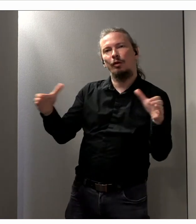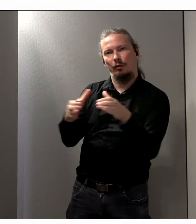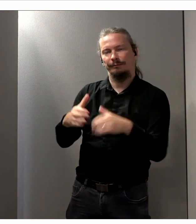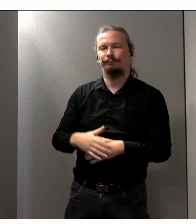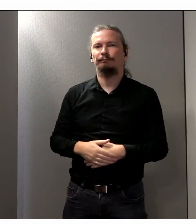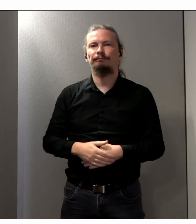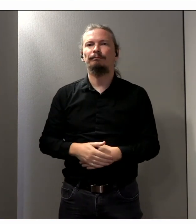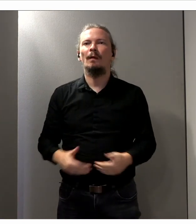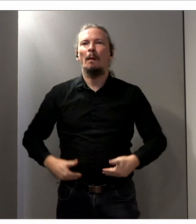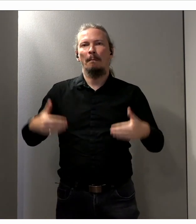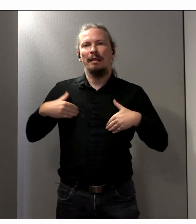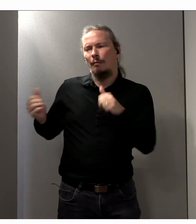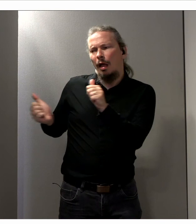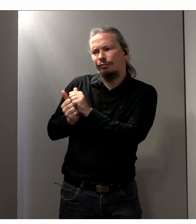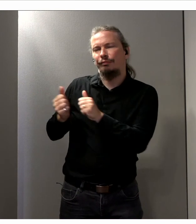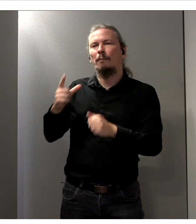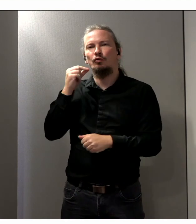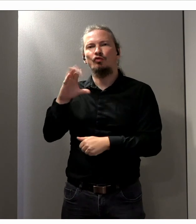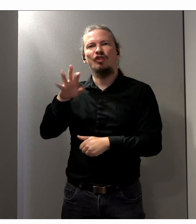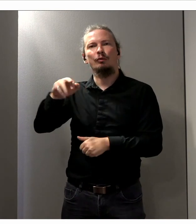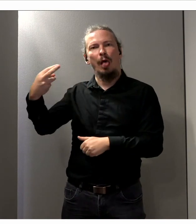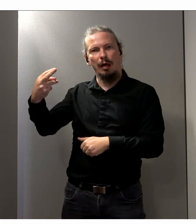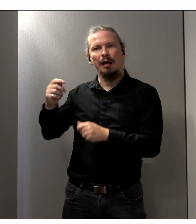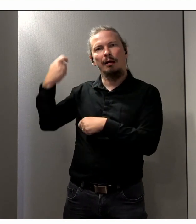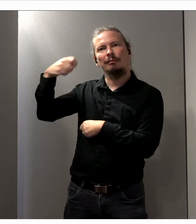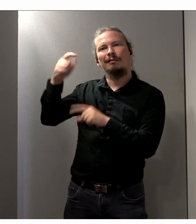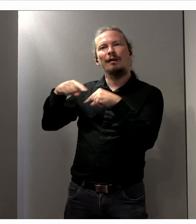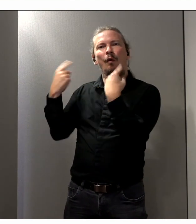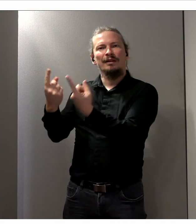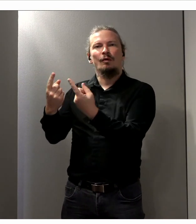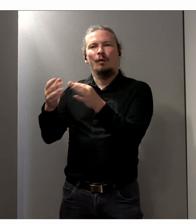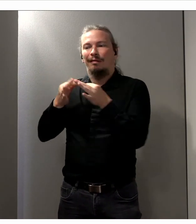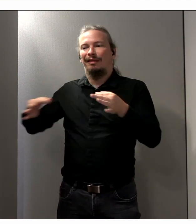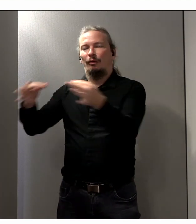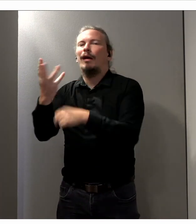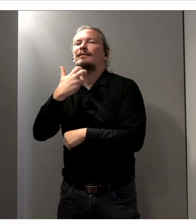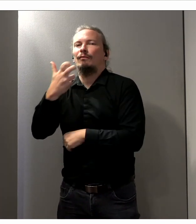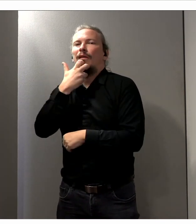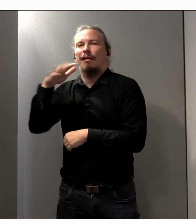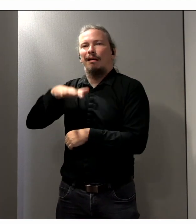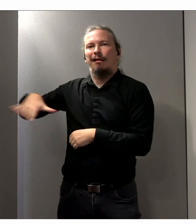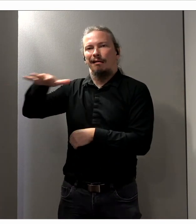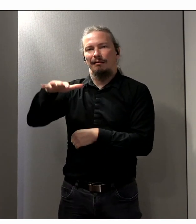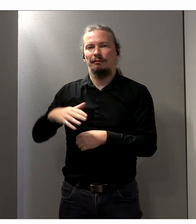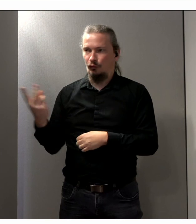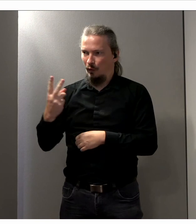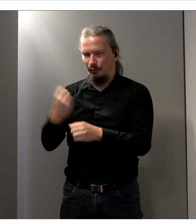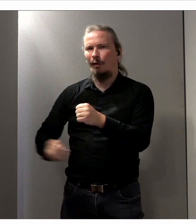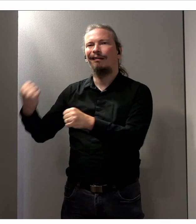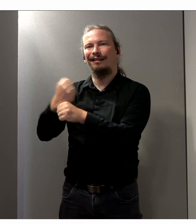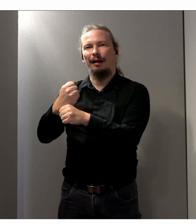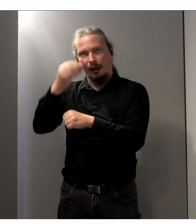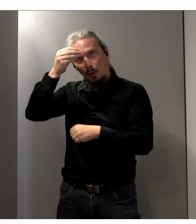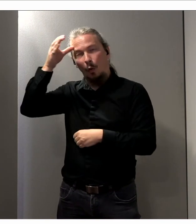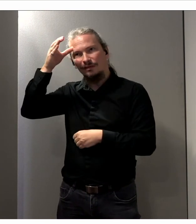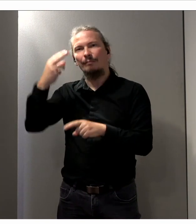Marianne Nochard et son binôme Mathieu Châtelain, président de la commission territoire et citoyenneté du CNCPH, tous deux créateurs du